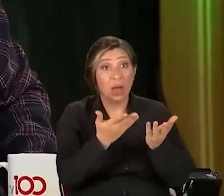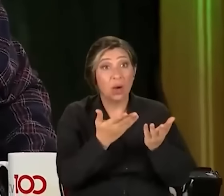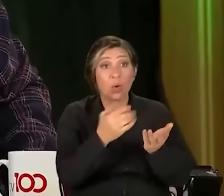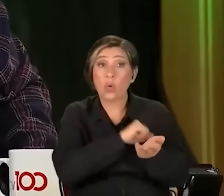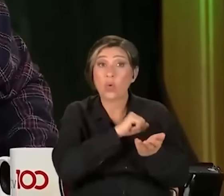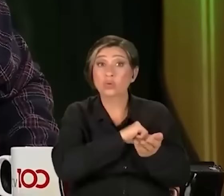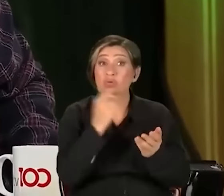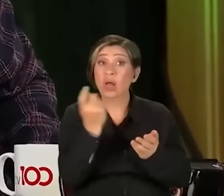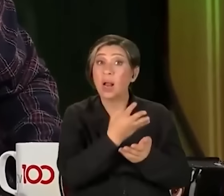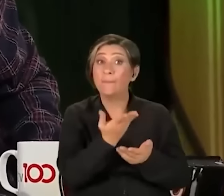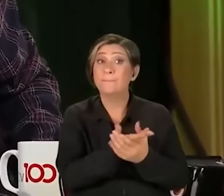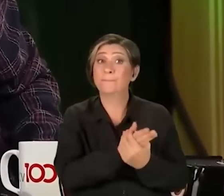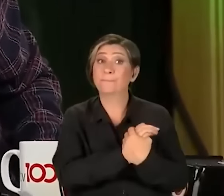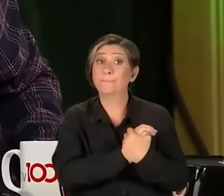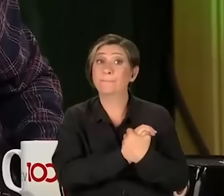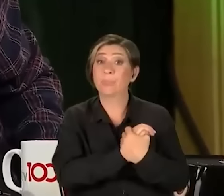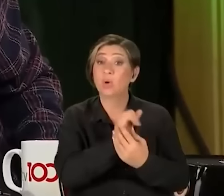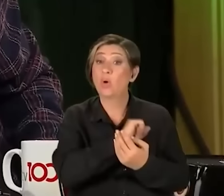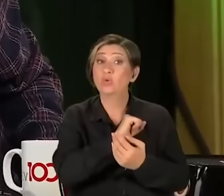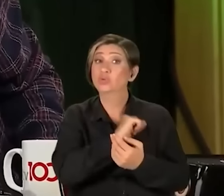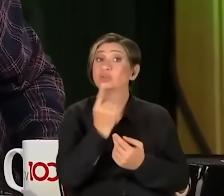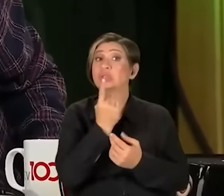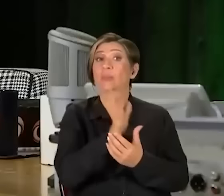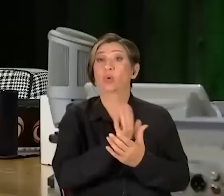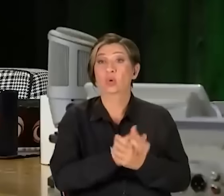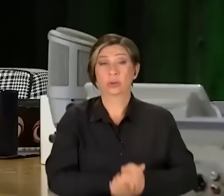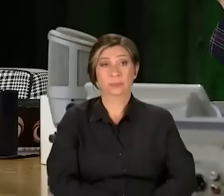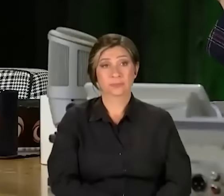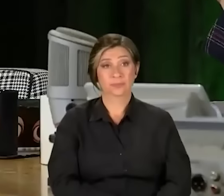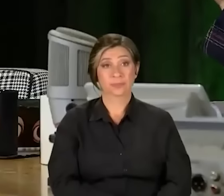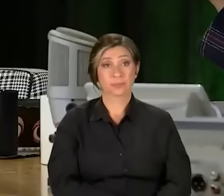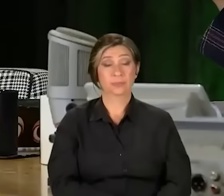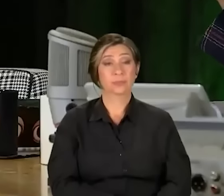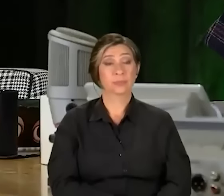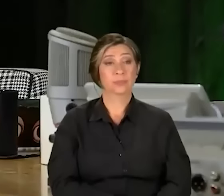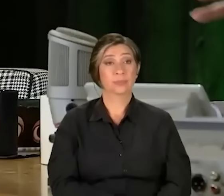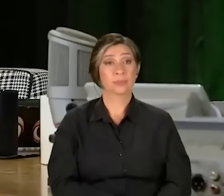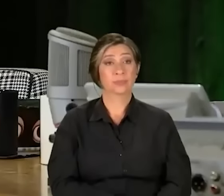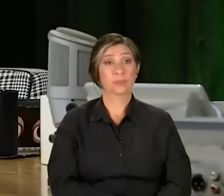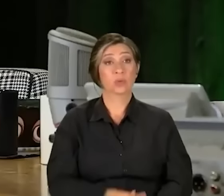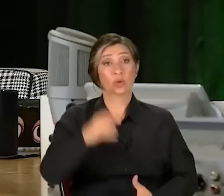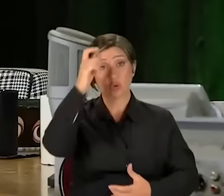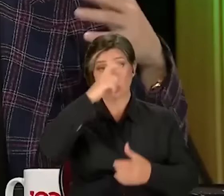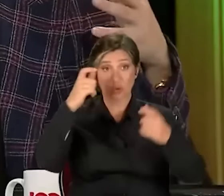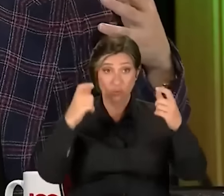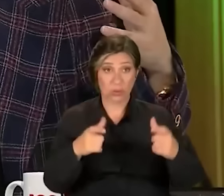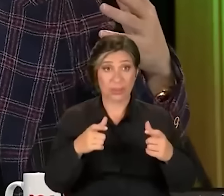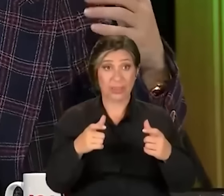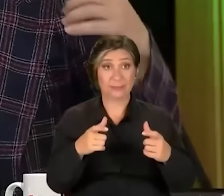bu kadar abone korkunç bir şey. Korkunç bir şey. Yani buna mesela Türkiye'de